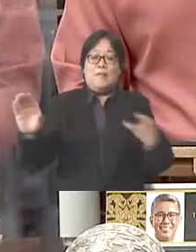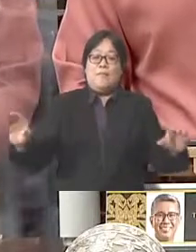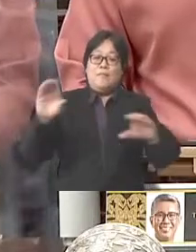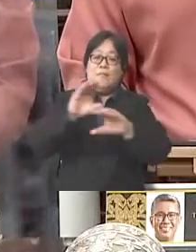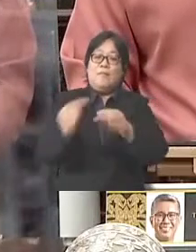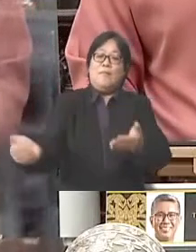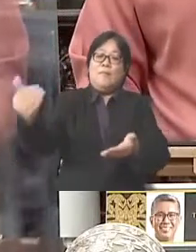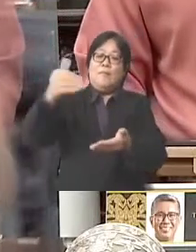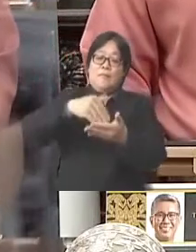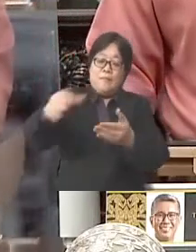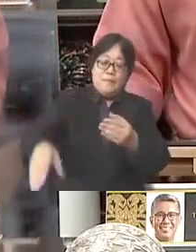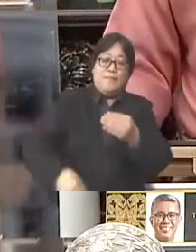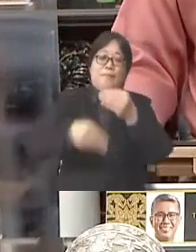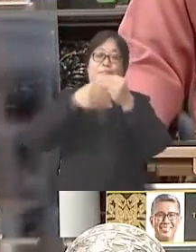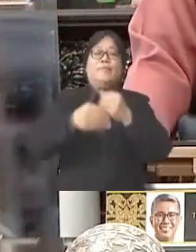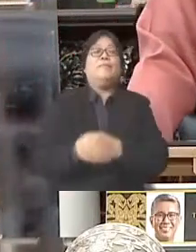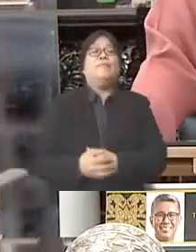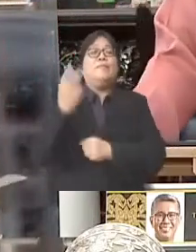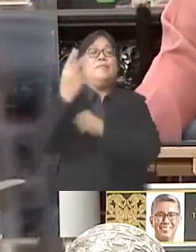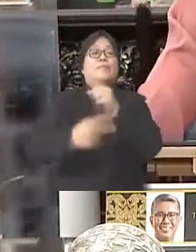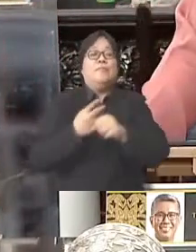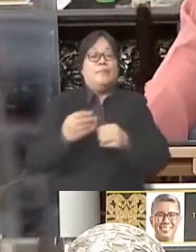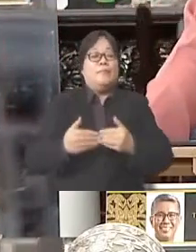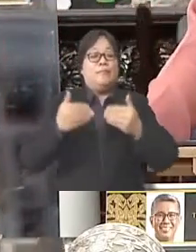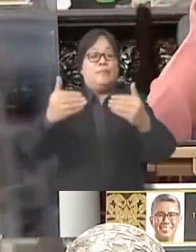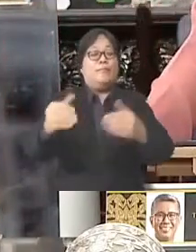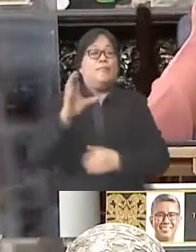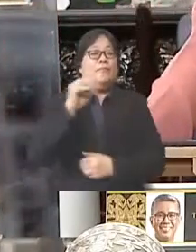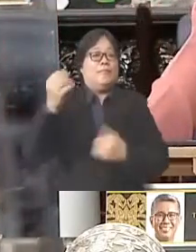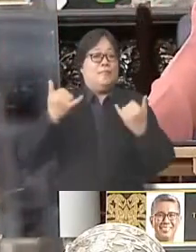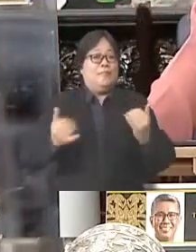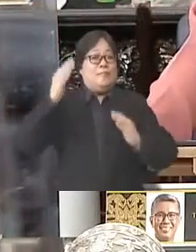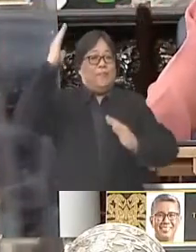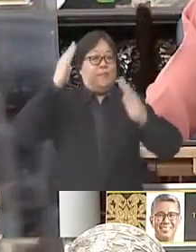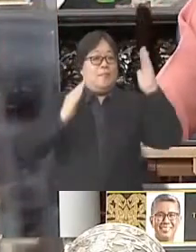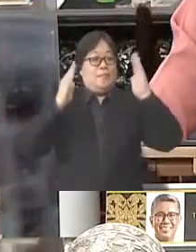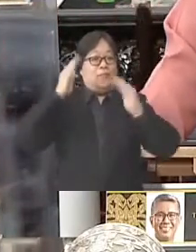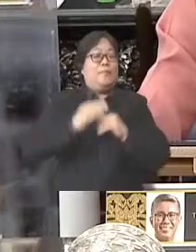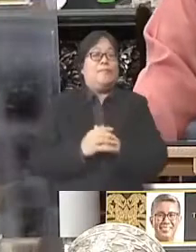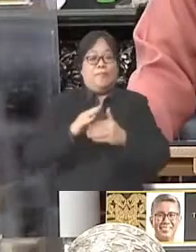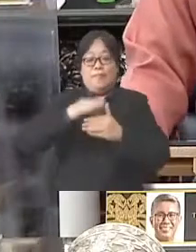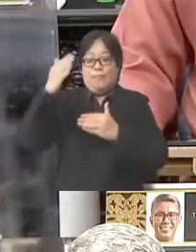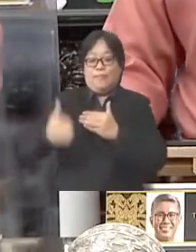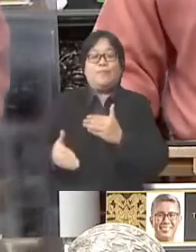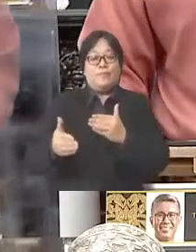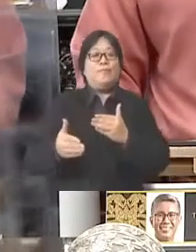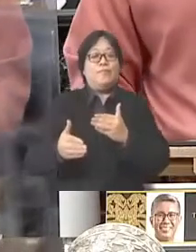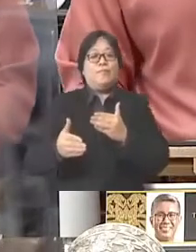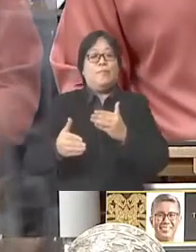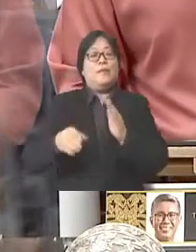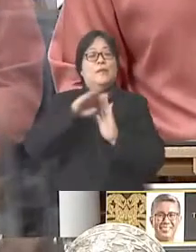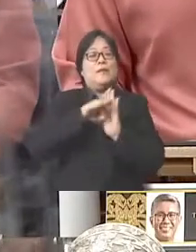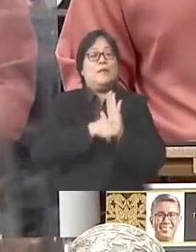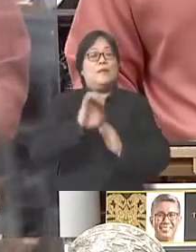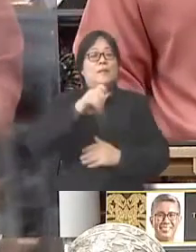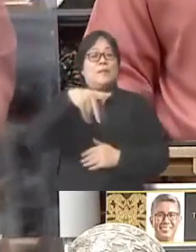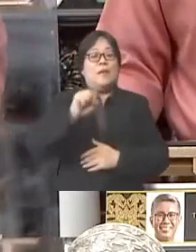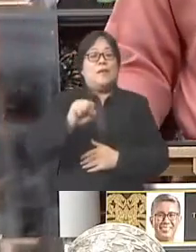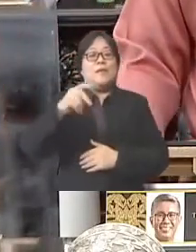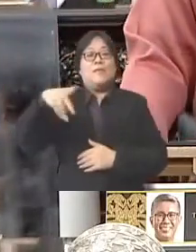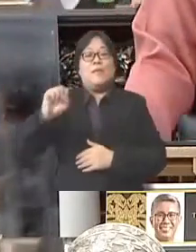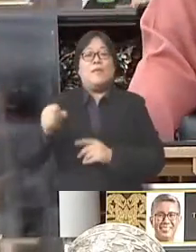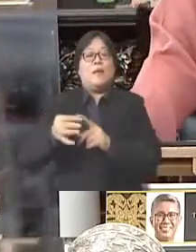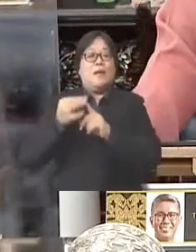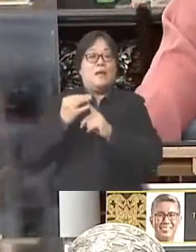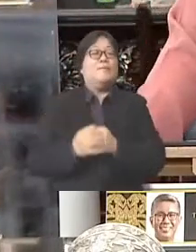pelaburan smule tambahan selama dua tahun lagi bagi syari'at sediain WC yang telah tamat tempoh kelayakan IPS dan IPS hal